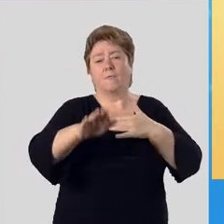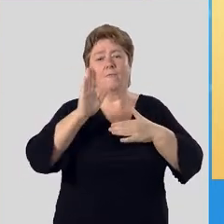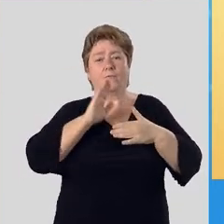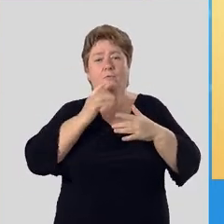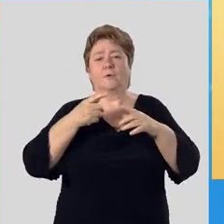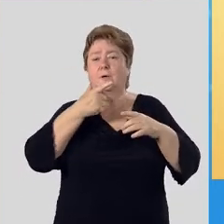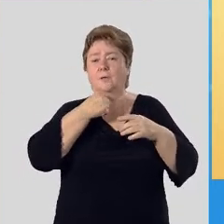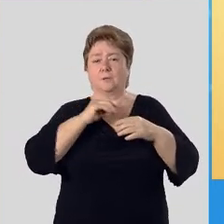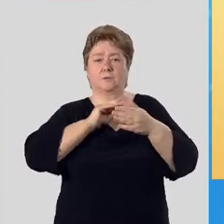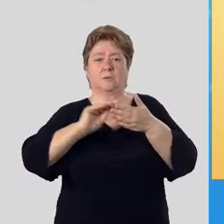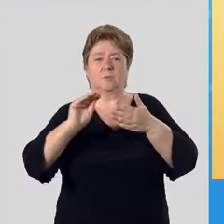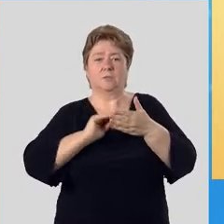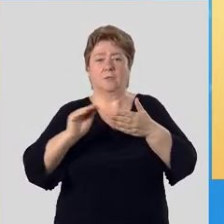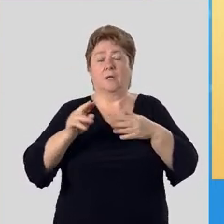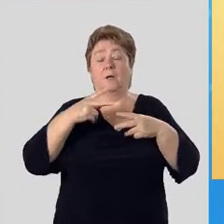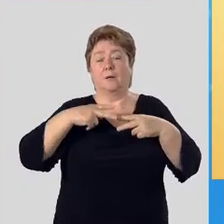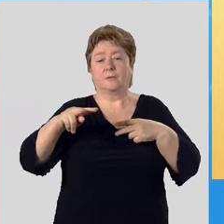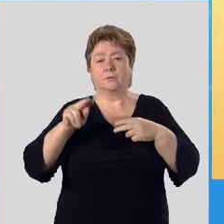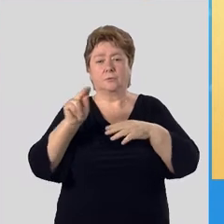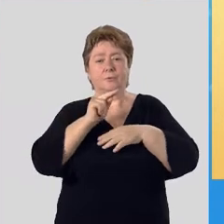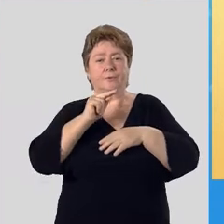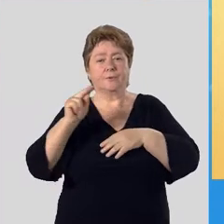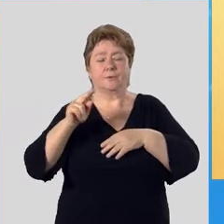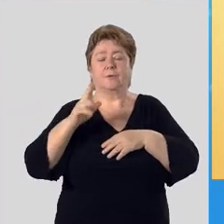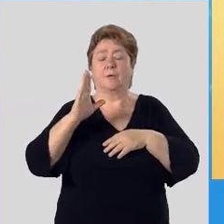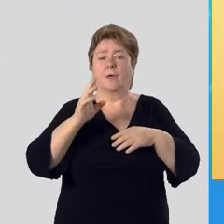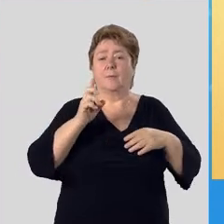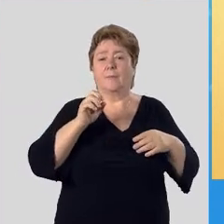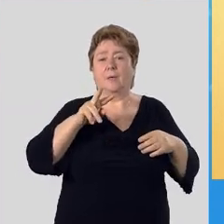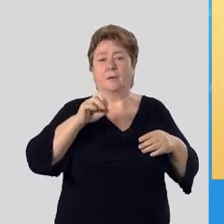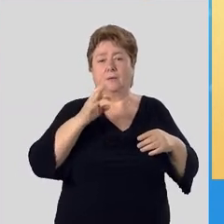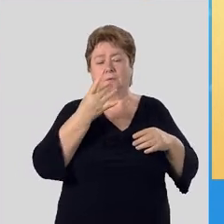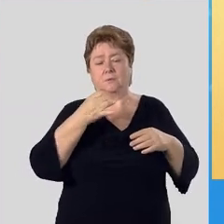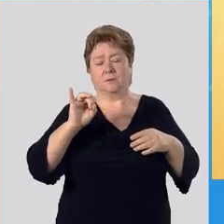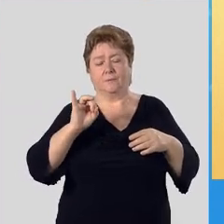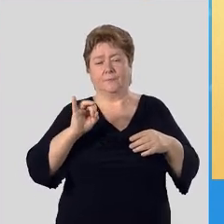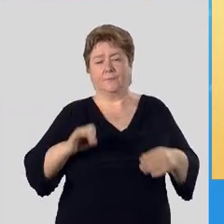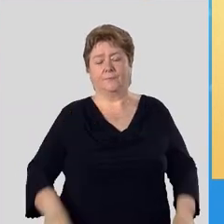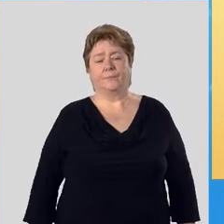нашем организме написал литературный критик Виссарион Белинский.